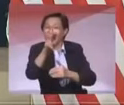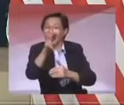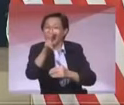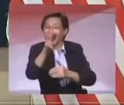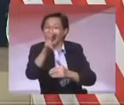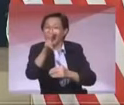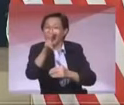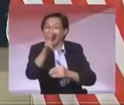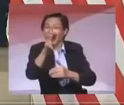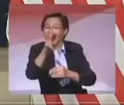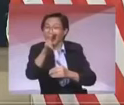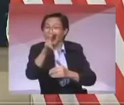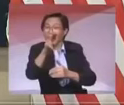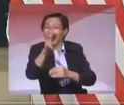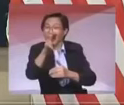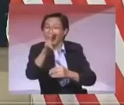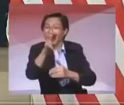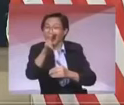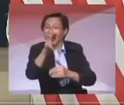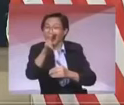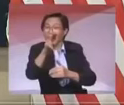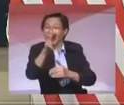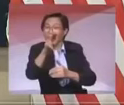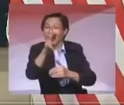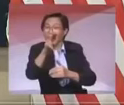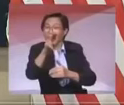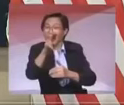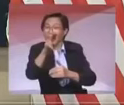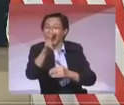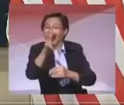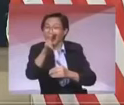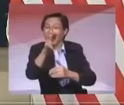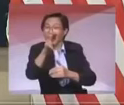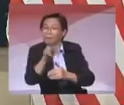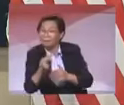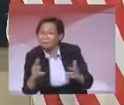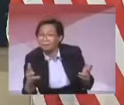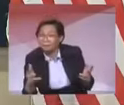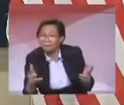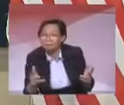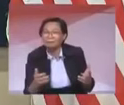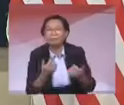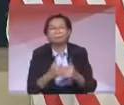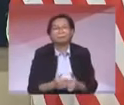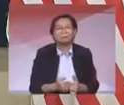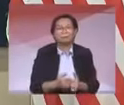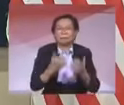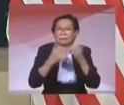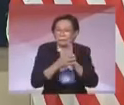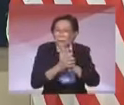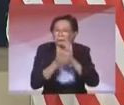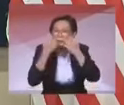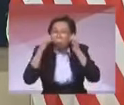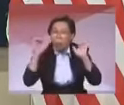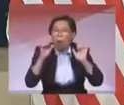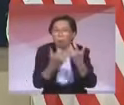accommodate positive COVID cases that are likely to rise after the election? Upayaan frontliners